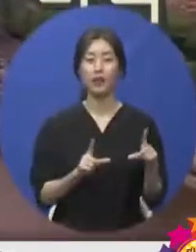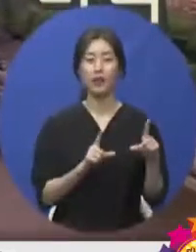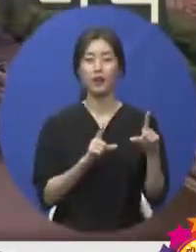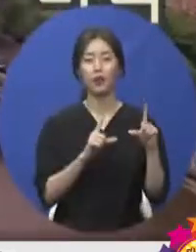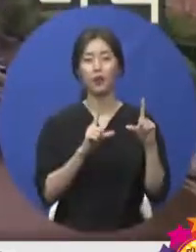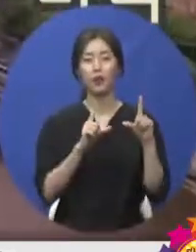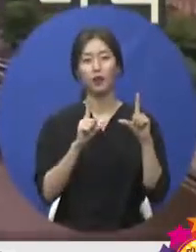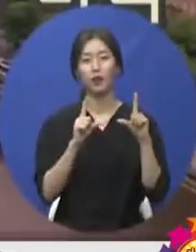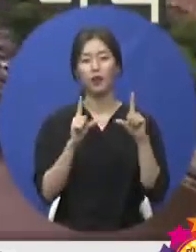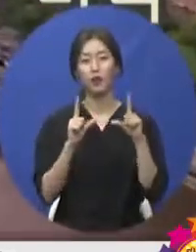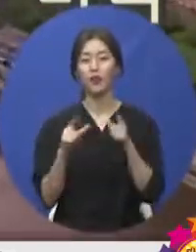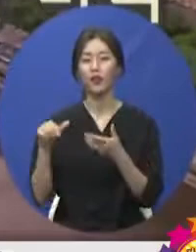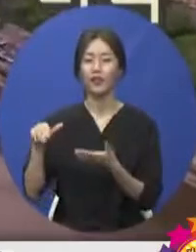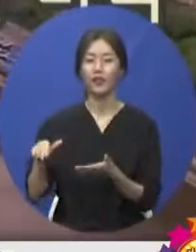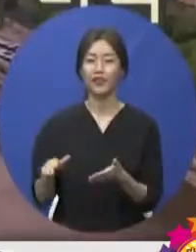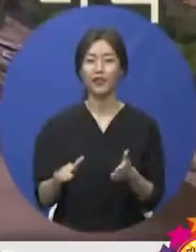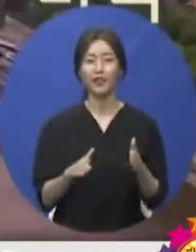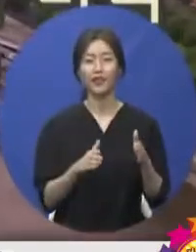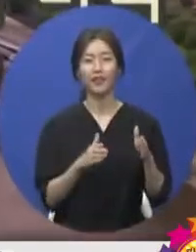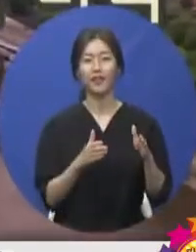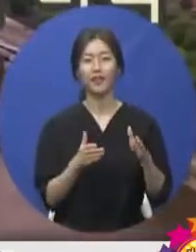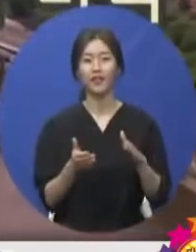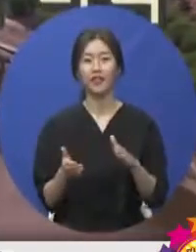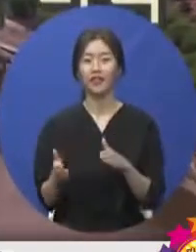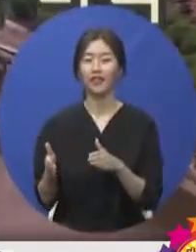살아온 길을